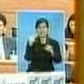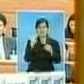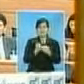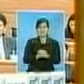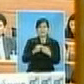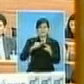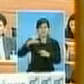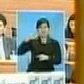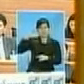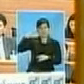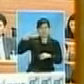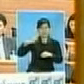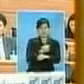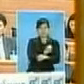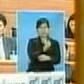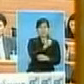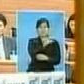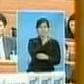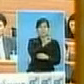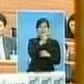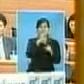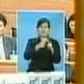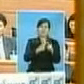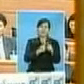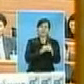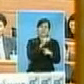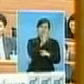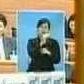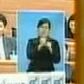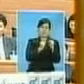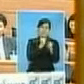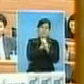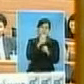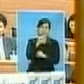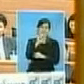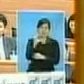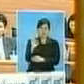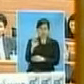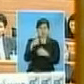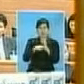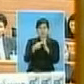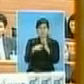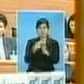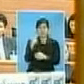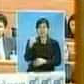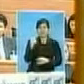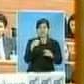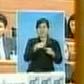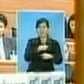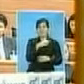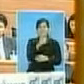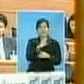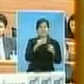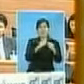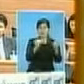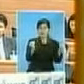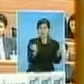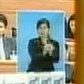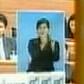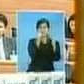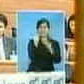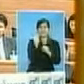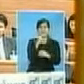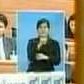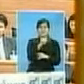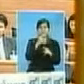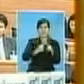เ่อเมื่อคืนนี้นะฮะบอกว่าคือไม่พร้อมปรองดองต่อต่อฆาตกรแล้วก็มันก็เหมือนเป็นการพูดพาดพิงอีกฝ่ายเหมือนกันเ่อใน